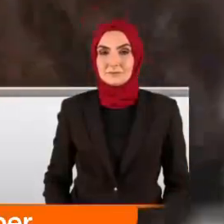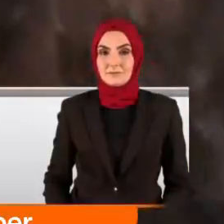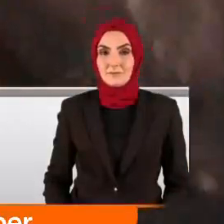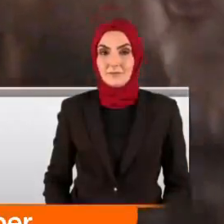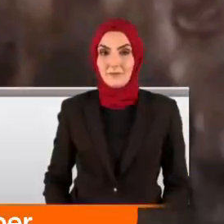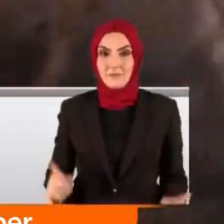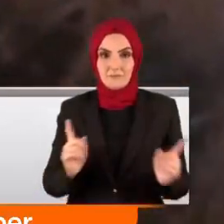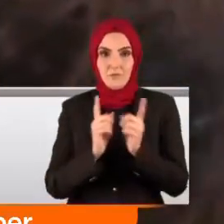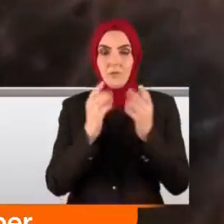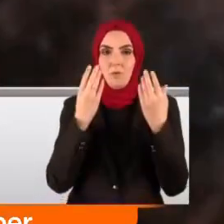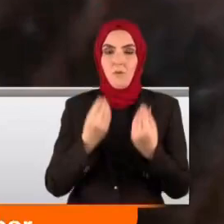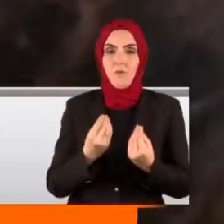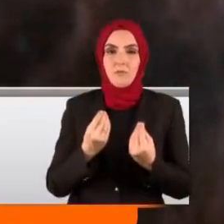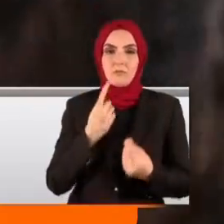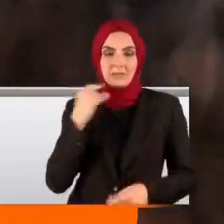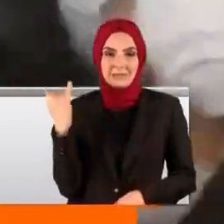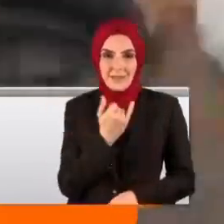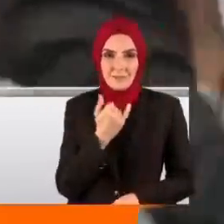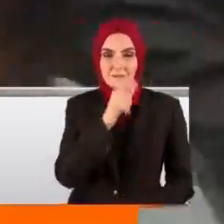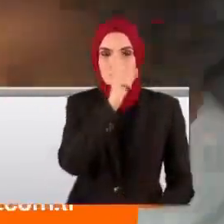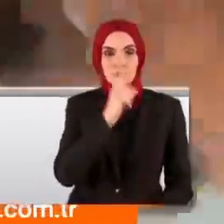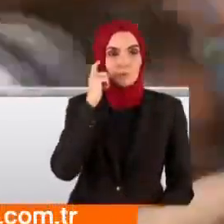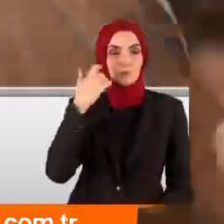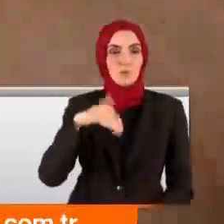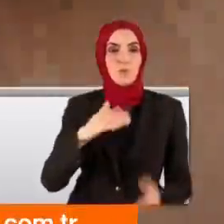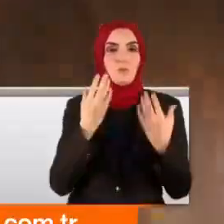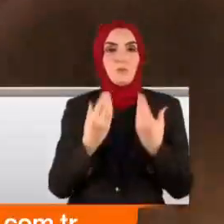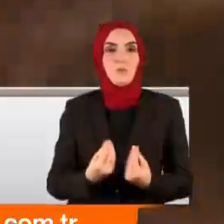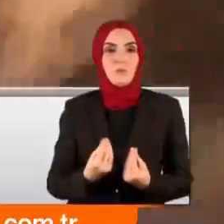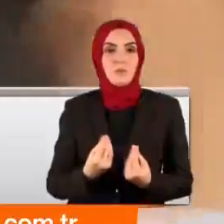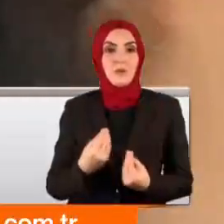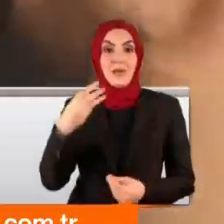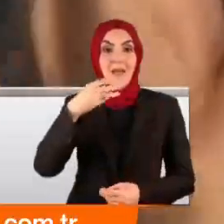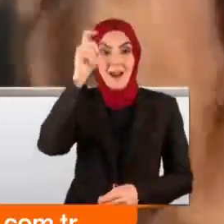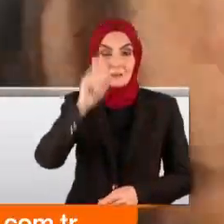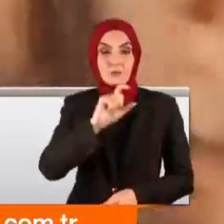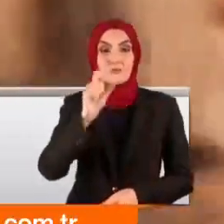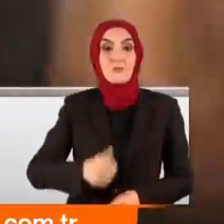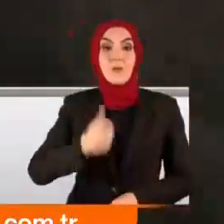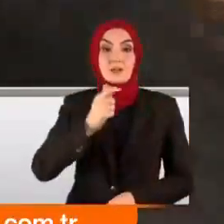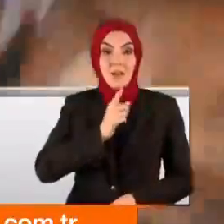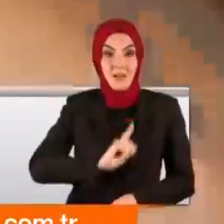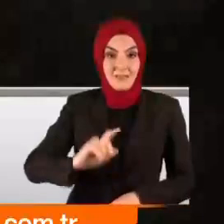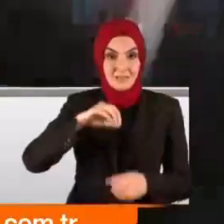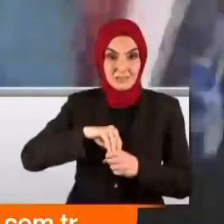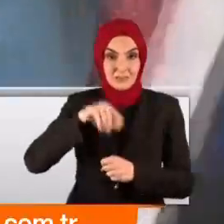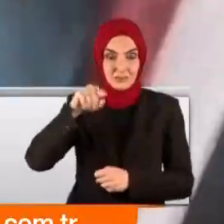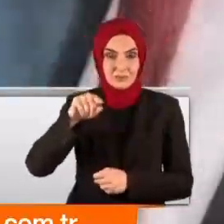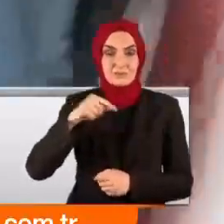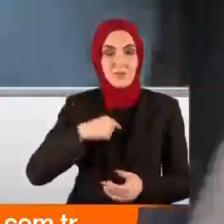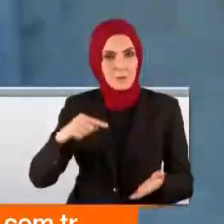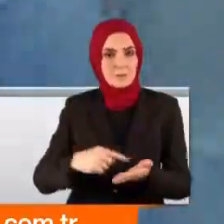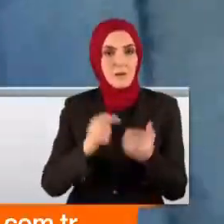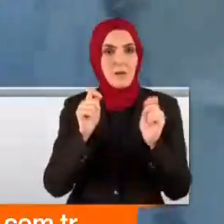Karşılaştığı tepki sonrası neye uğradığını şaşırdı. Kendisine Erdoğan'ın Cumhurbaşkanlığı adaylığı için imza attım diyerek savunmaya